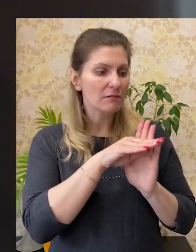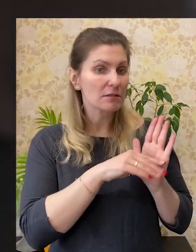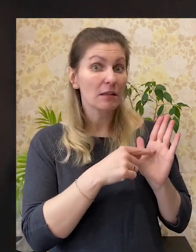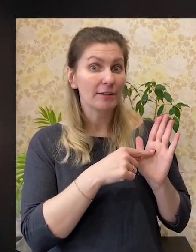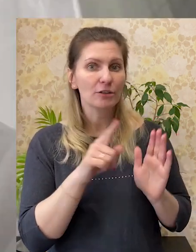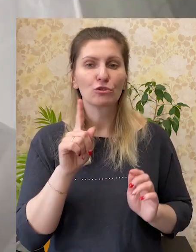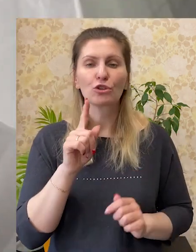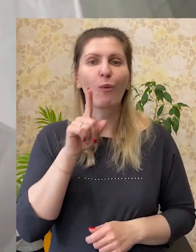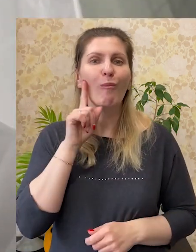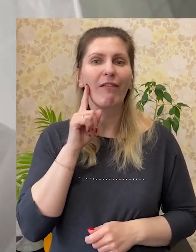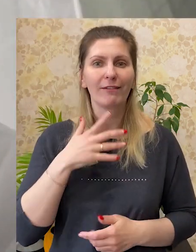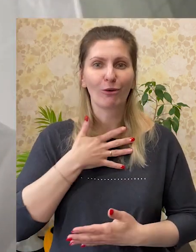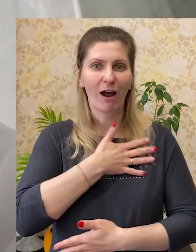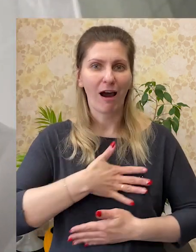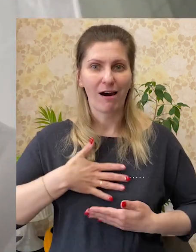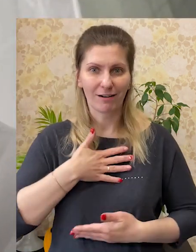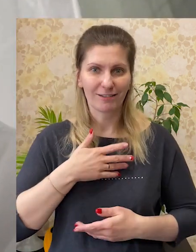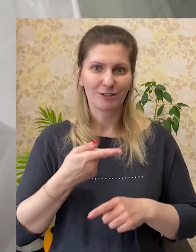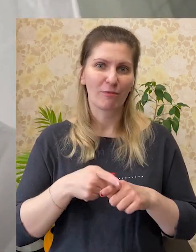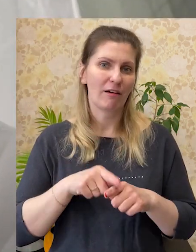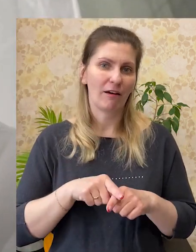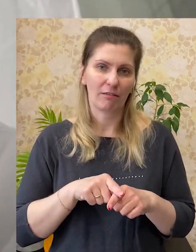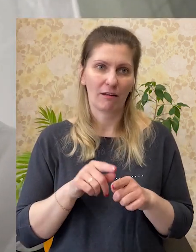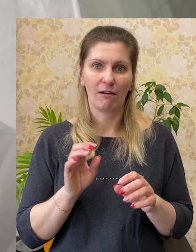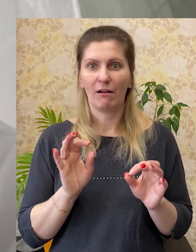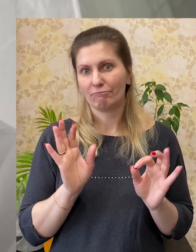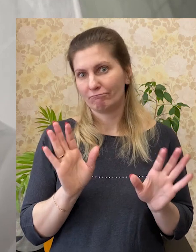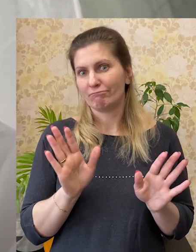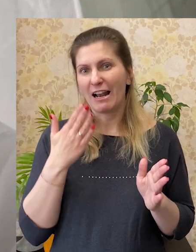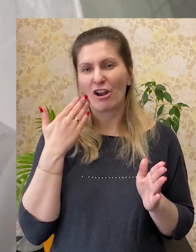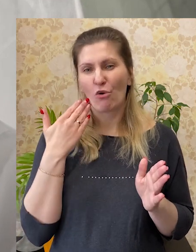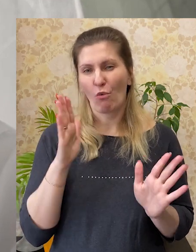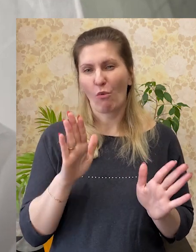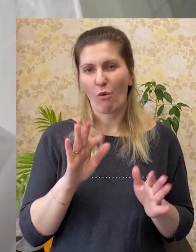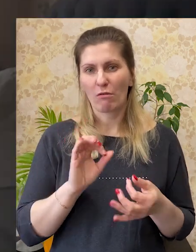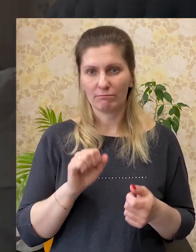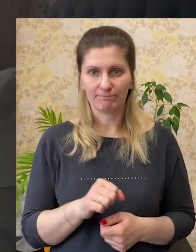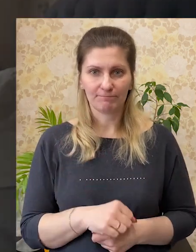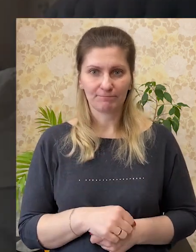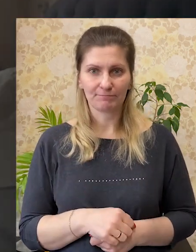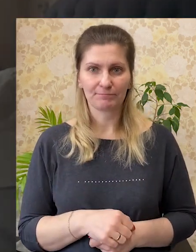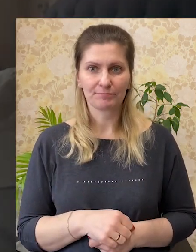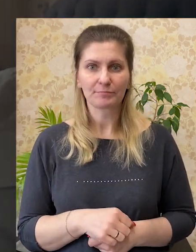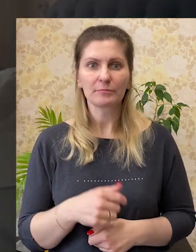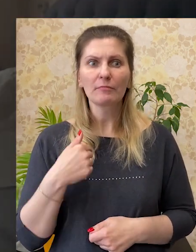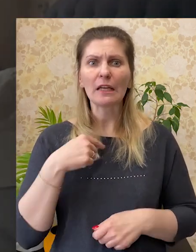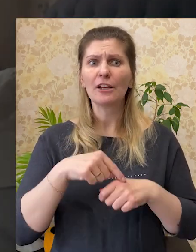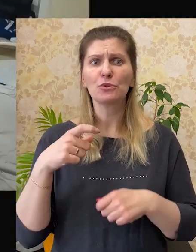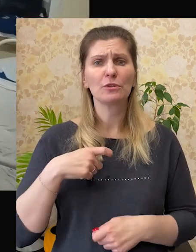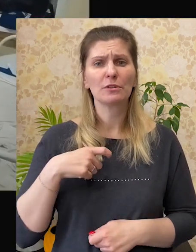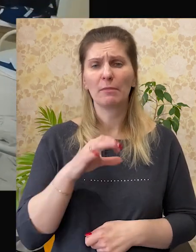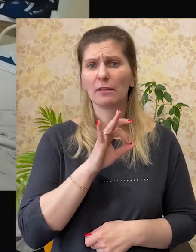и знал, что там для молодого организма коронавирус не так страшен. Ну, я себя именно физически хорошо чувствовал. Мы